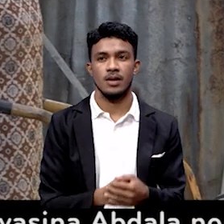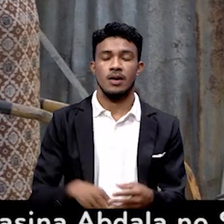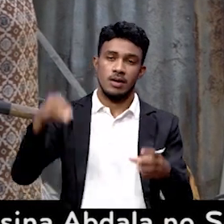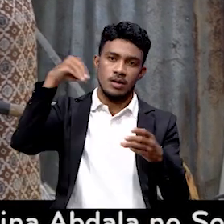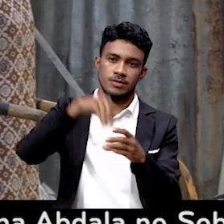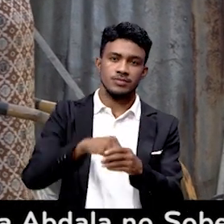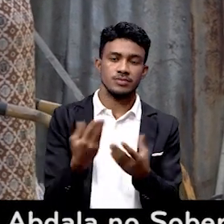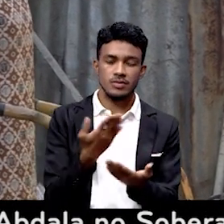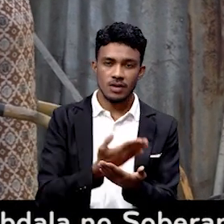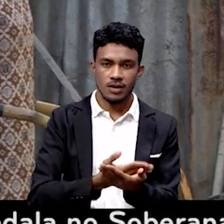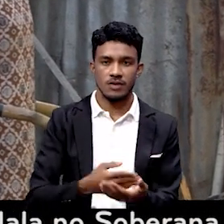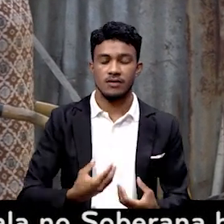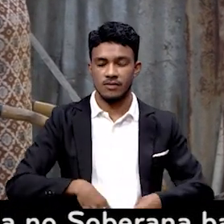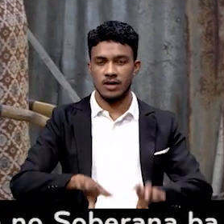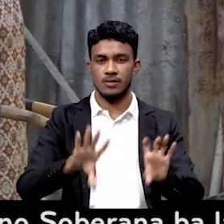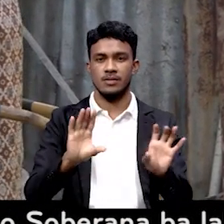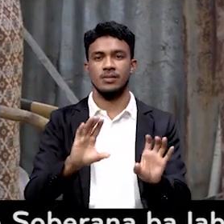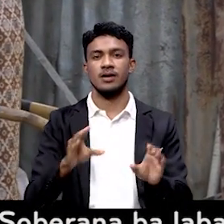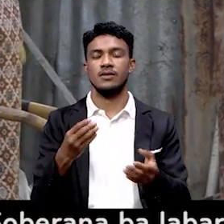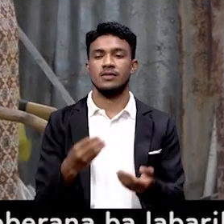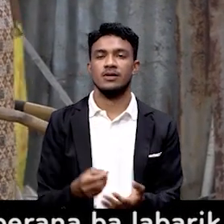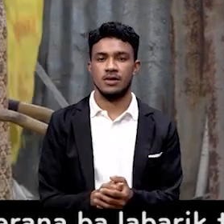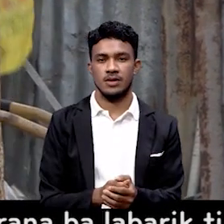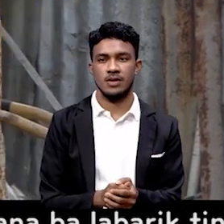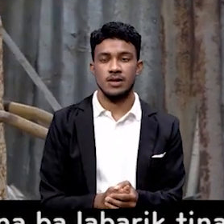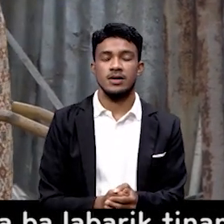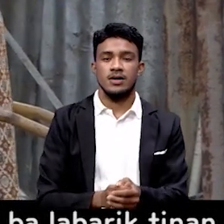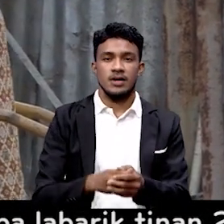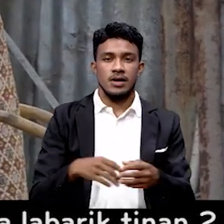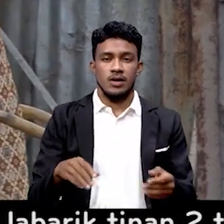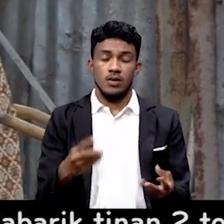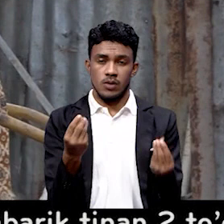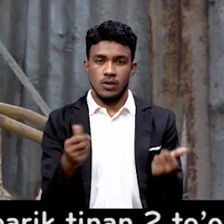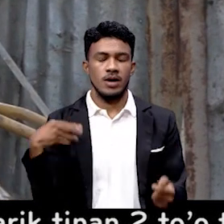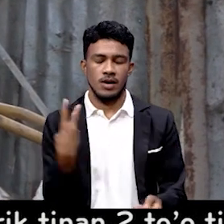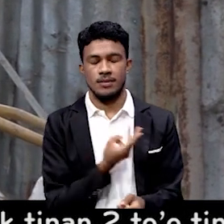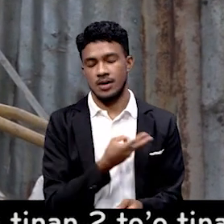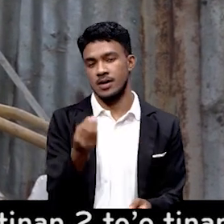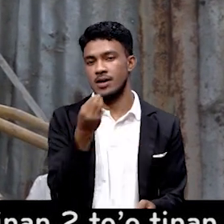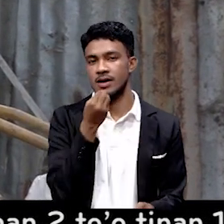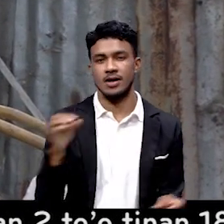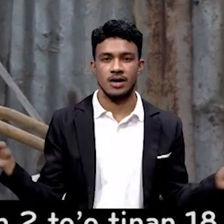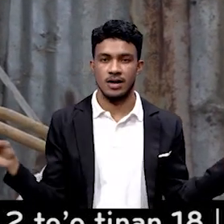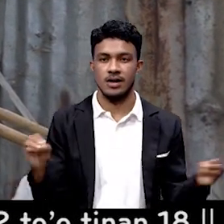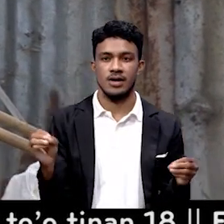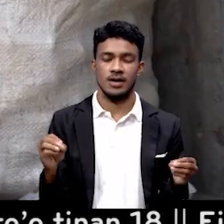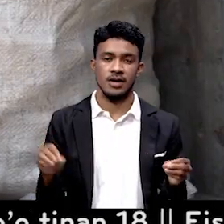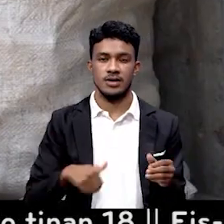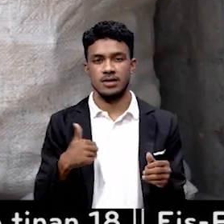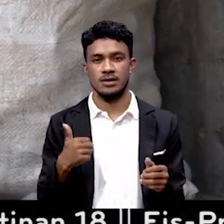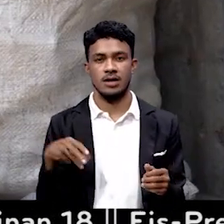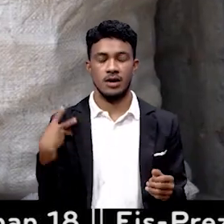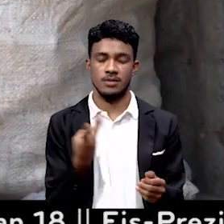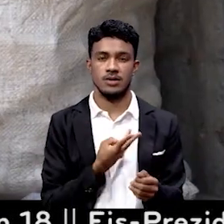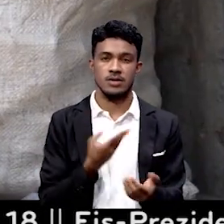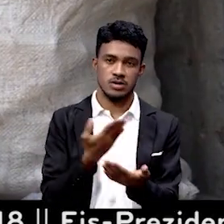te tu te ya mai selis kol ne ba restu tuan ami ha la restu ne sel hot